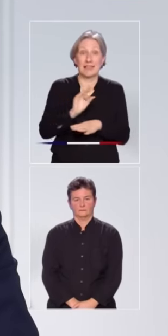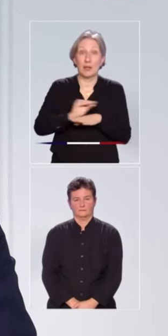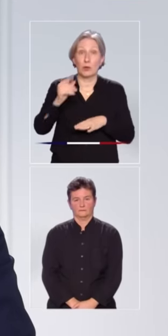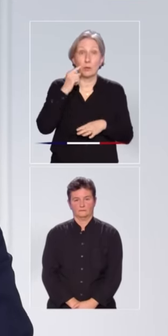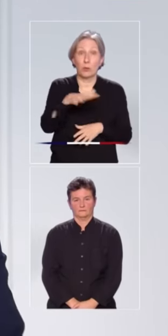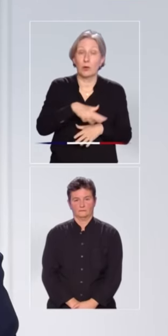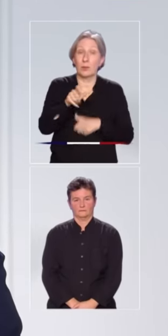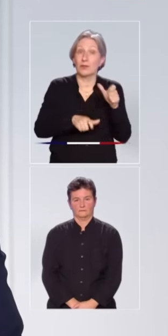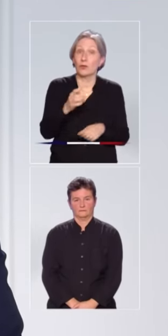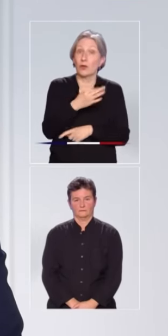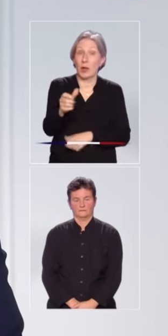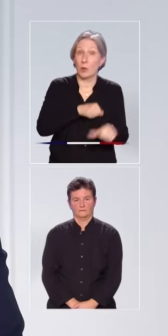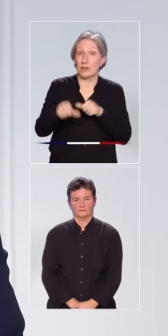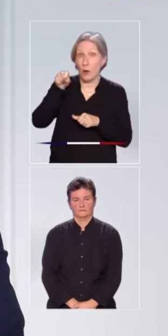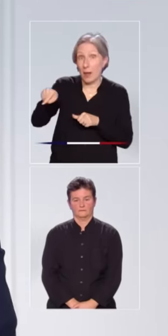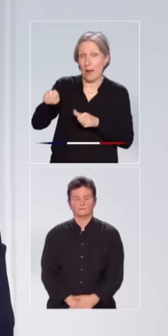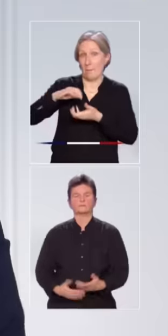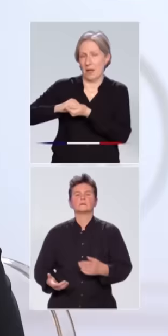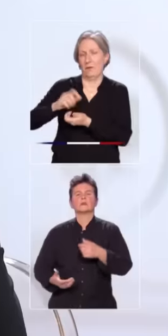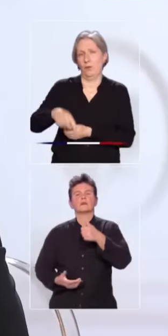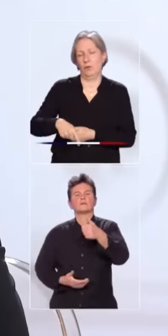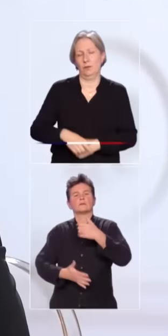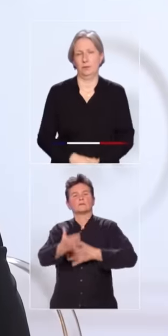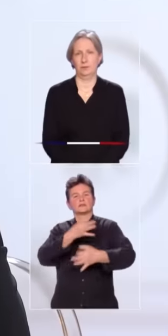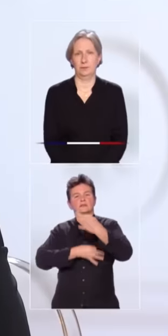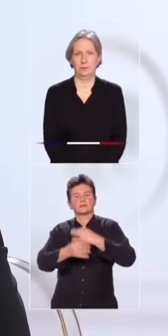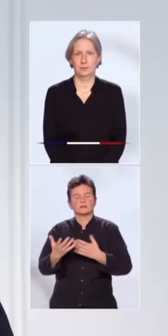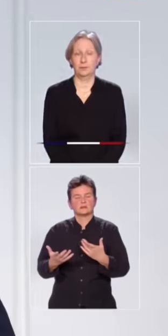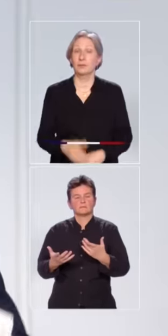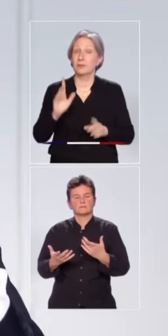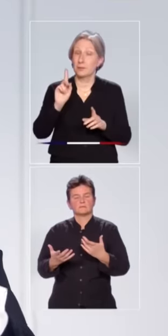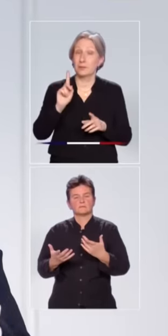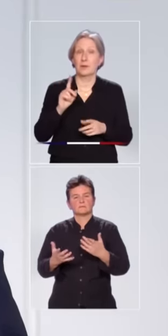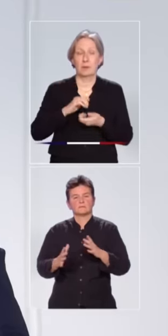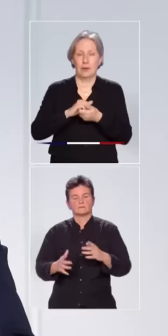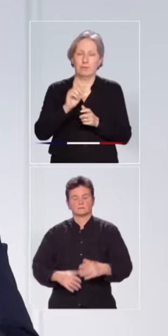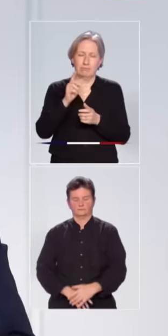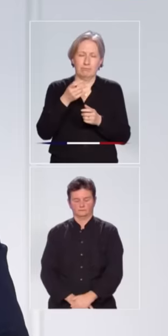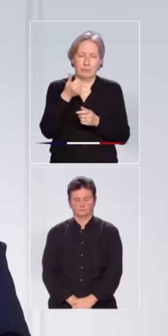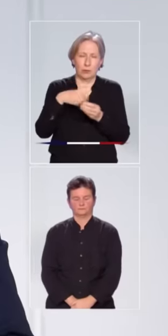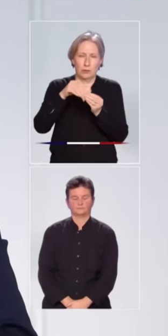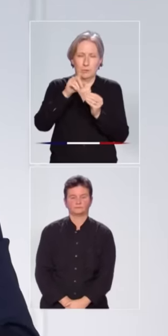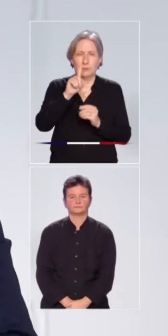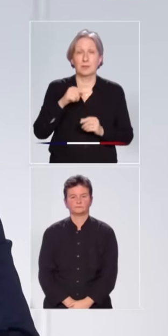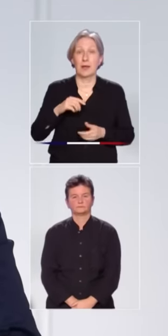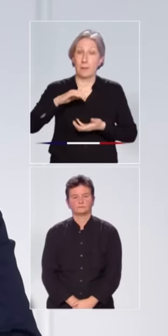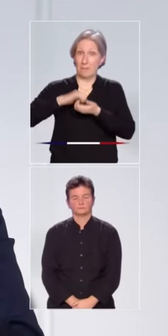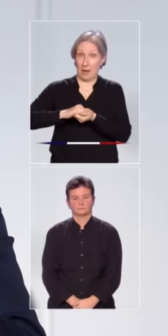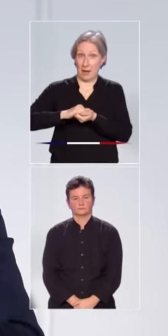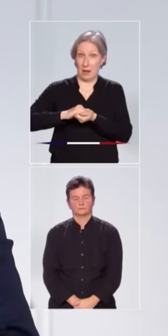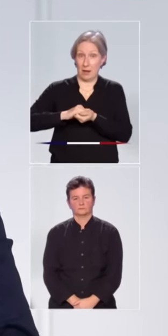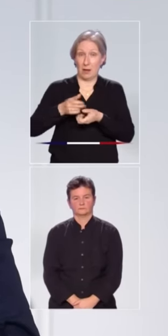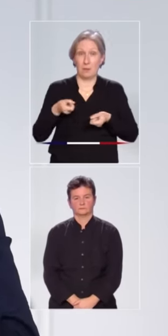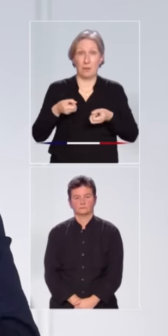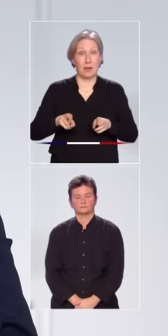les Français s'il n'y a pas la paix là-bas. Vous dites que ce n'est pas notre ennemi. Je veux juste dire, la paix, ça n'est pas